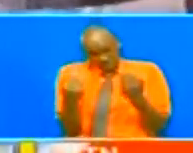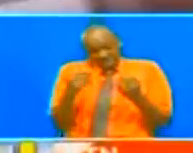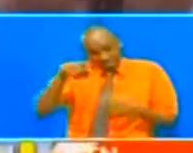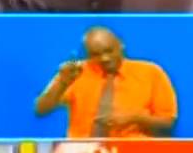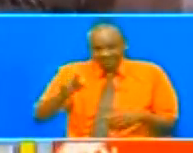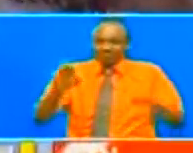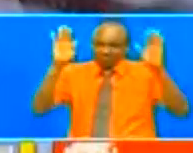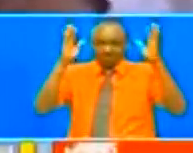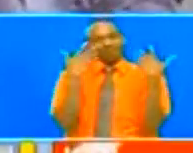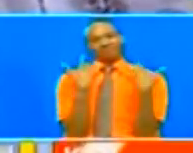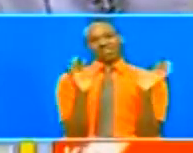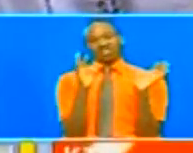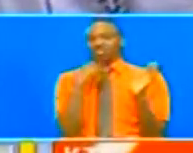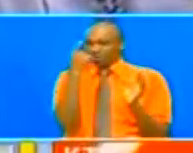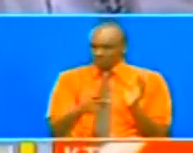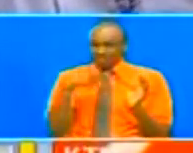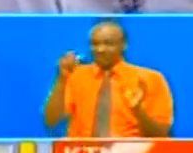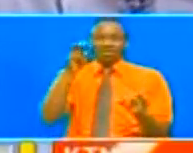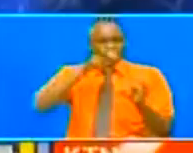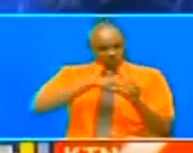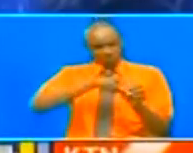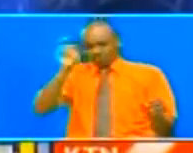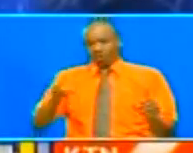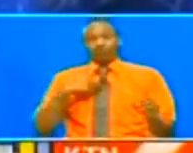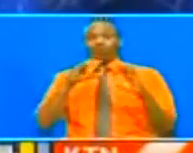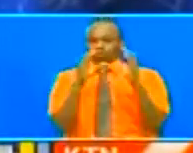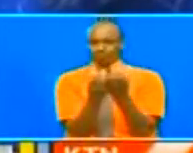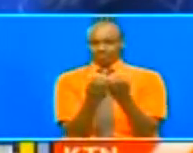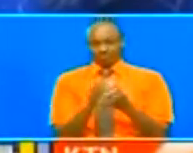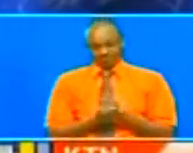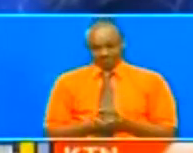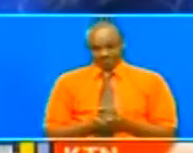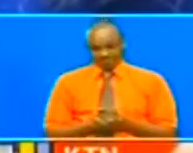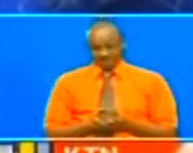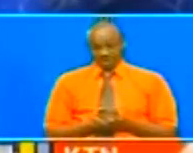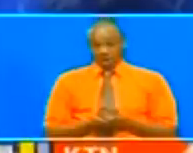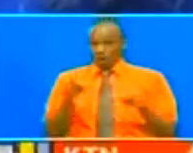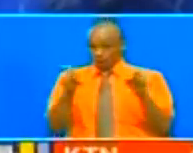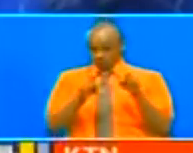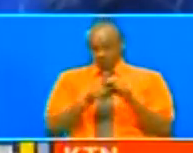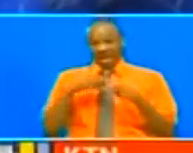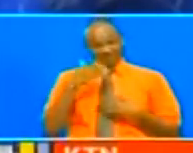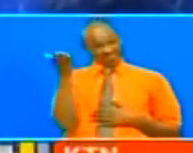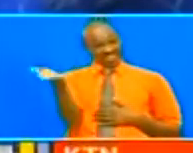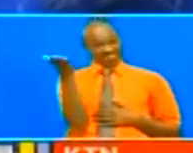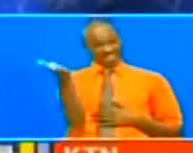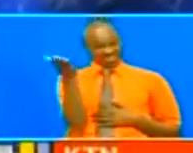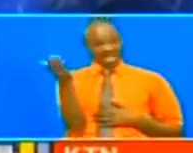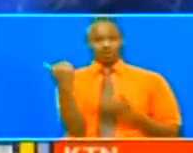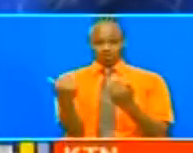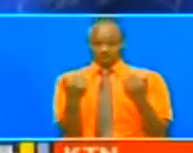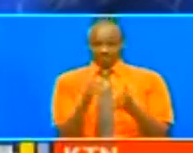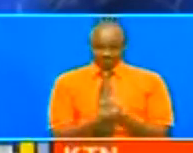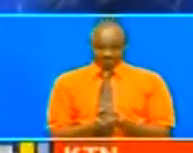tayari wamejitoa rai kuondoka kwenye makundi haramu. Na kuna wale tayari ambao